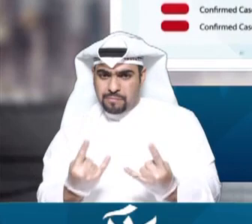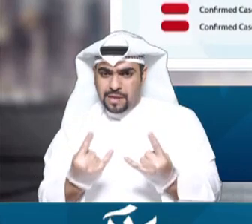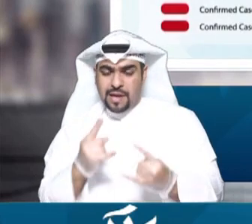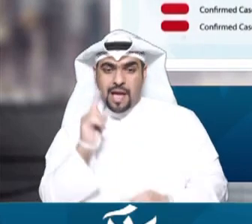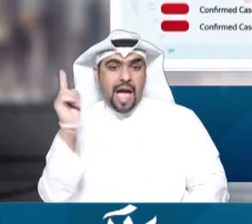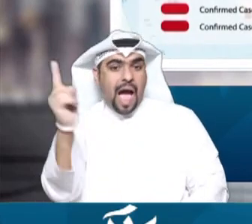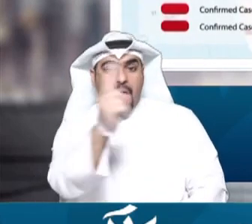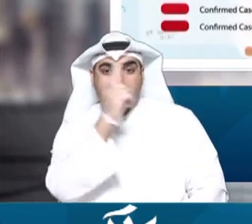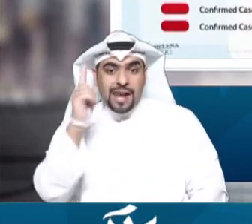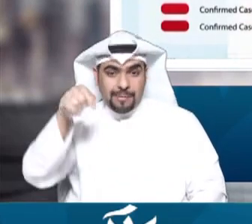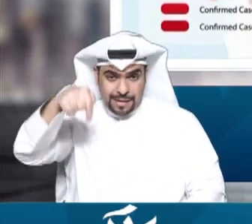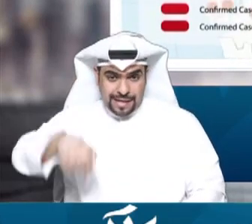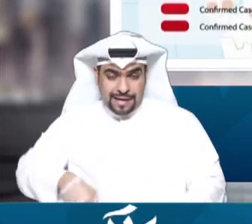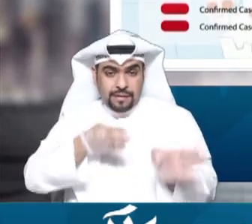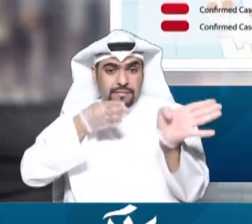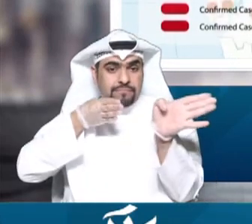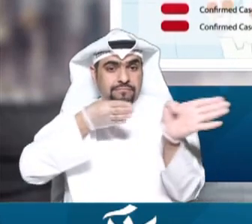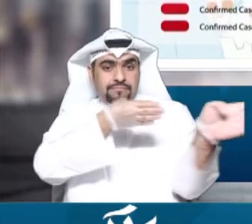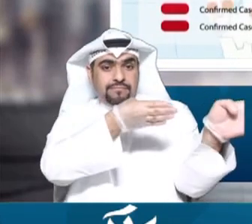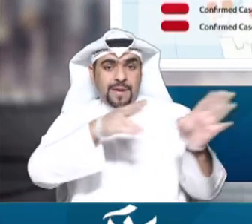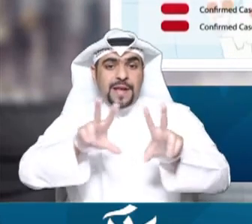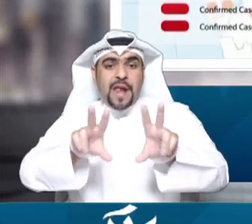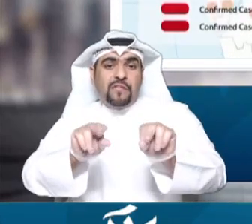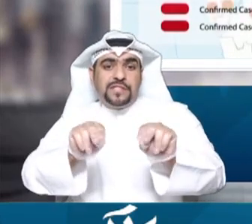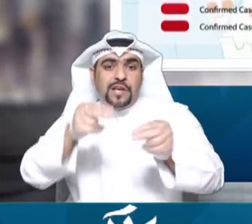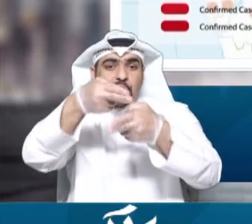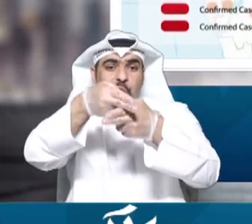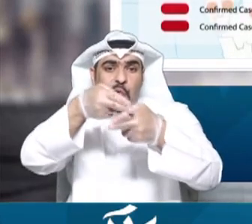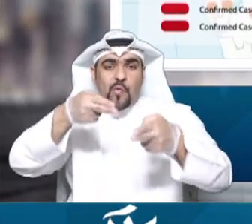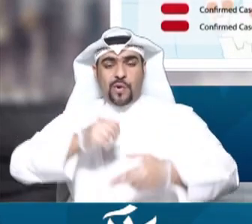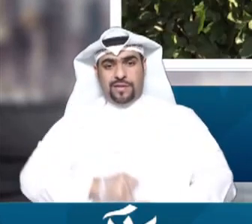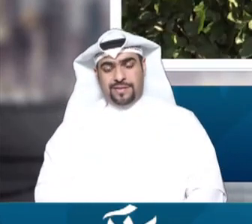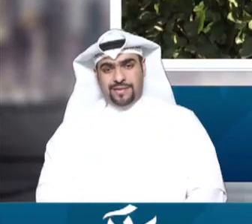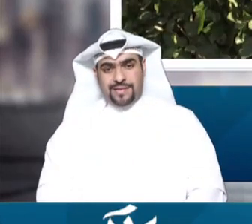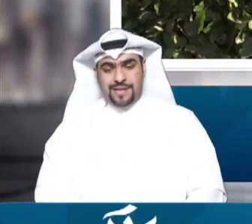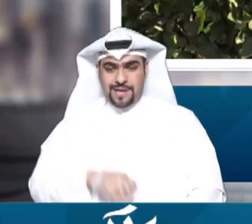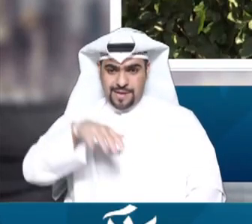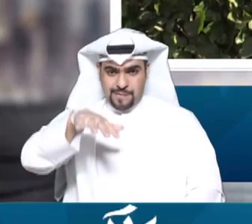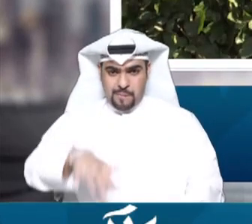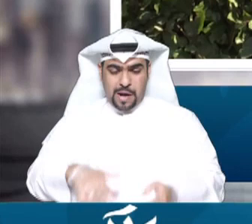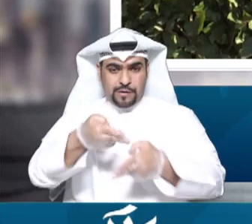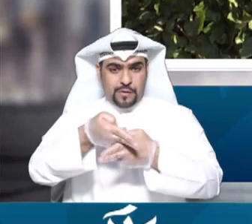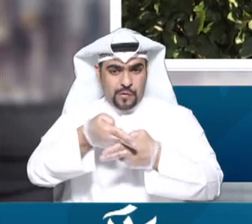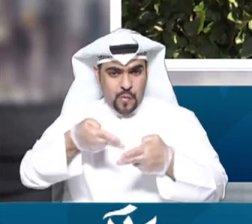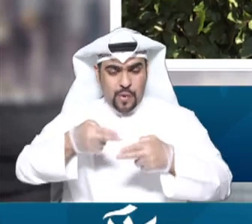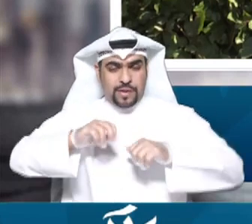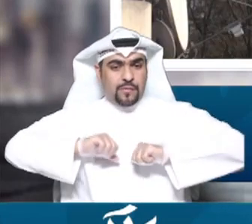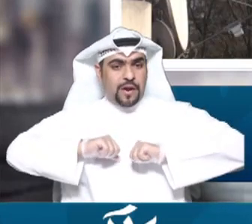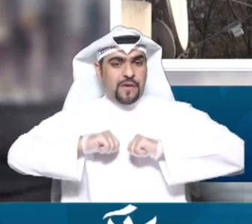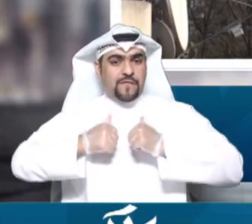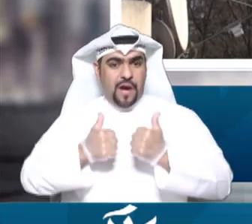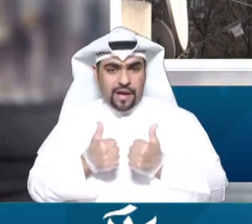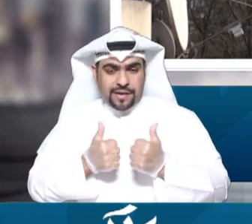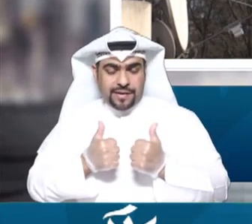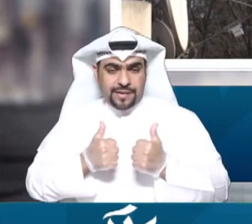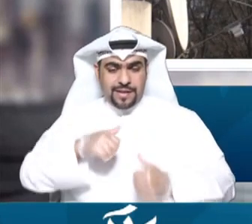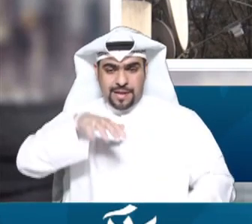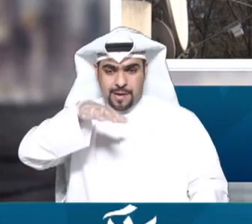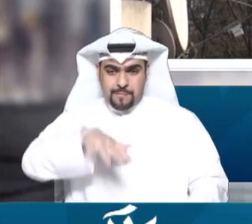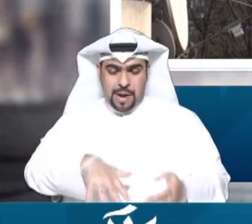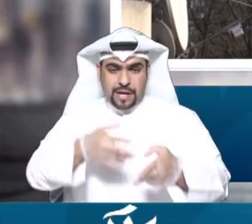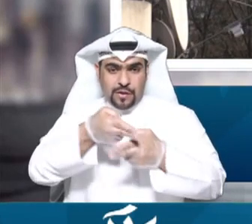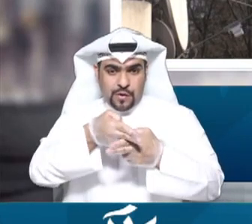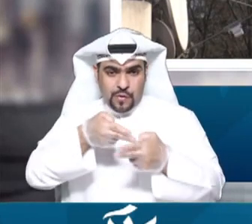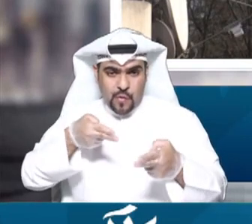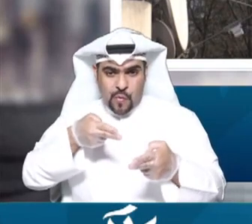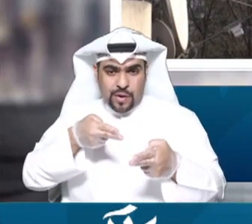به هذا أصبح ليس فقط على النطاق داخل دولة الكويت، ولكن دولة الكويت حقيقة ممثلة بحضرة صاحب